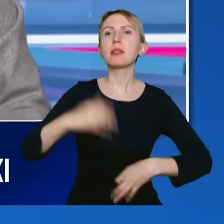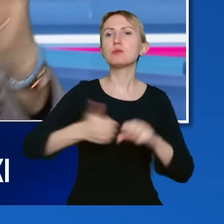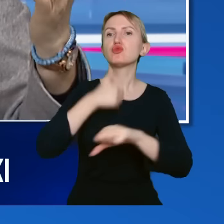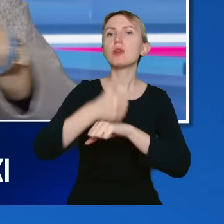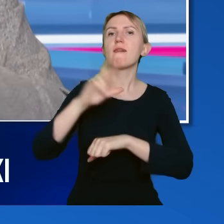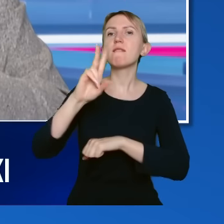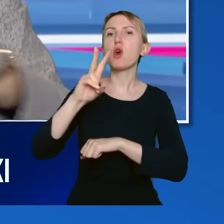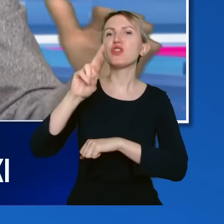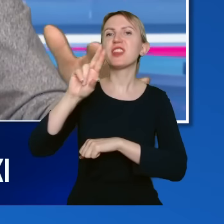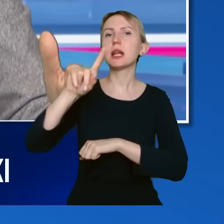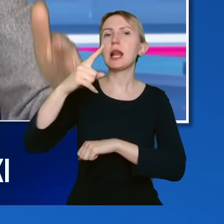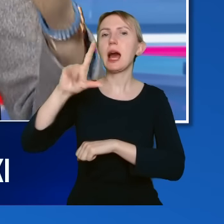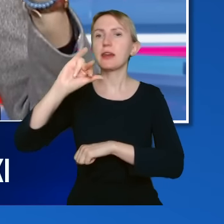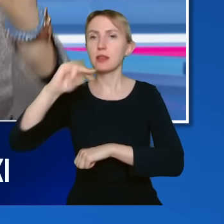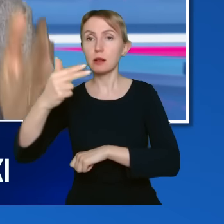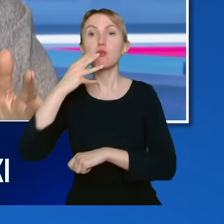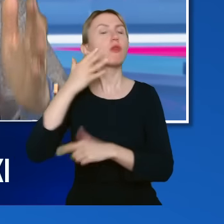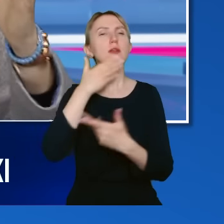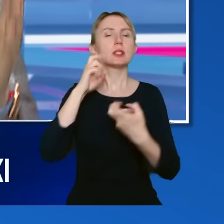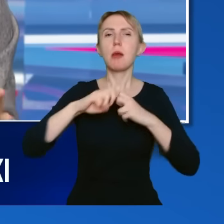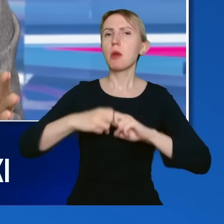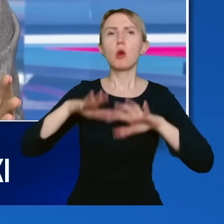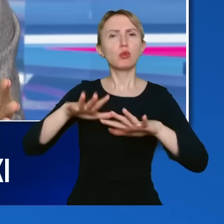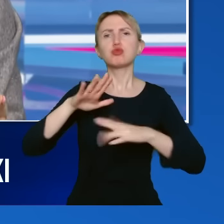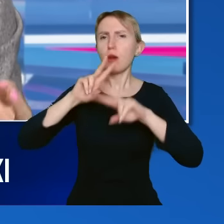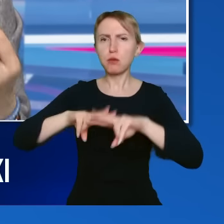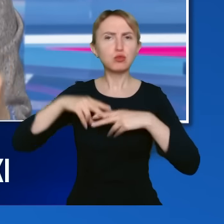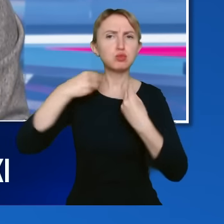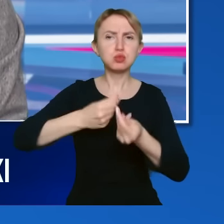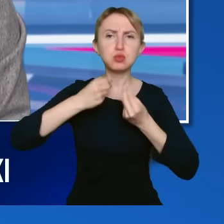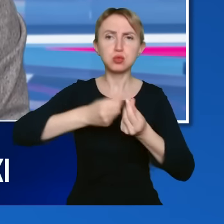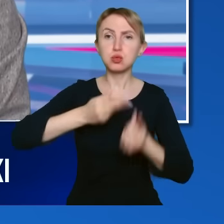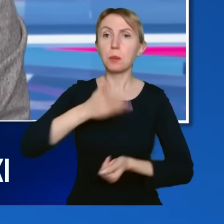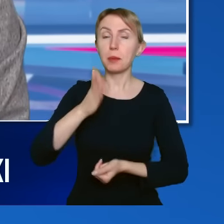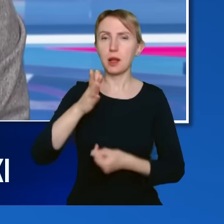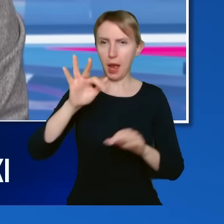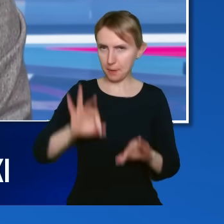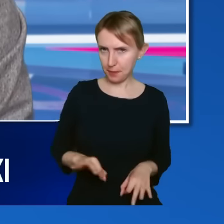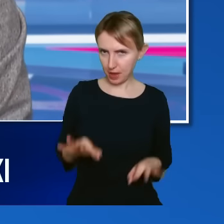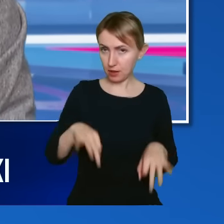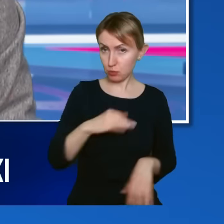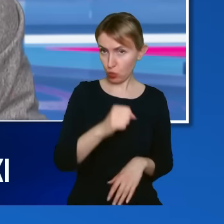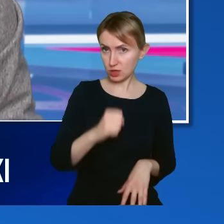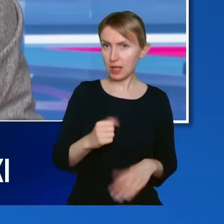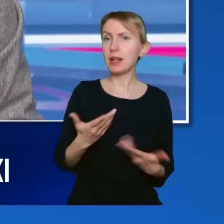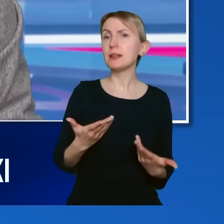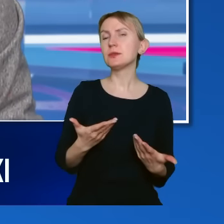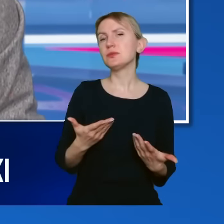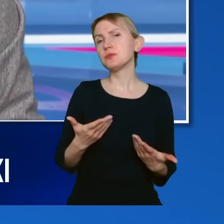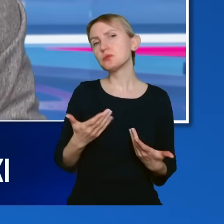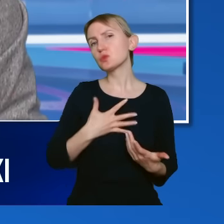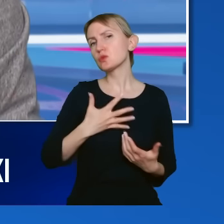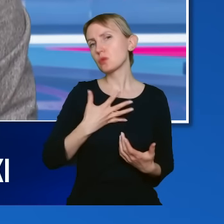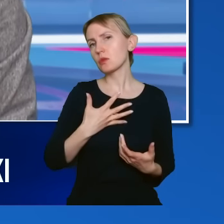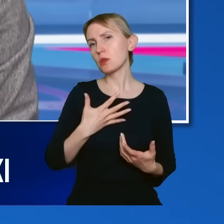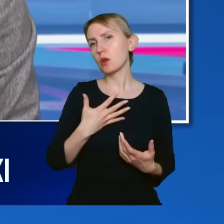der Leyen, tutaj mówiła, nie ma problemu, duże fundusze i tak dalej. Czy pan, panie pośle, nie ma takiego przeświadczenia, że